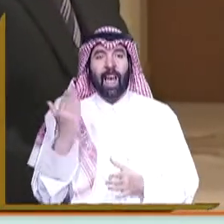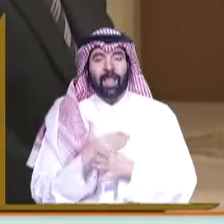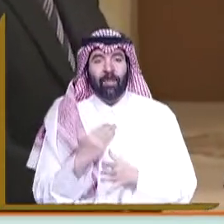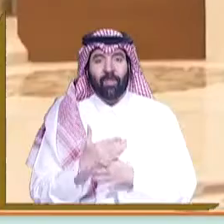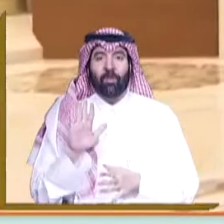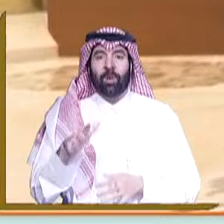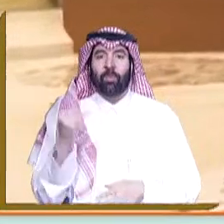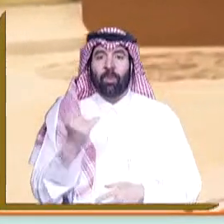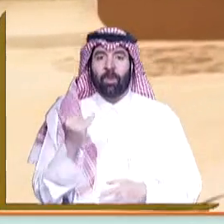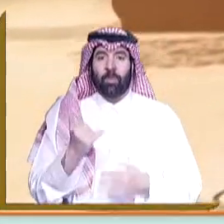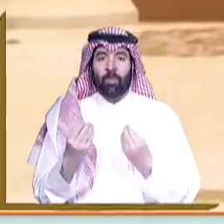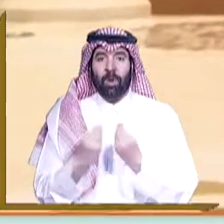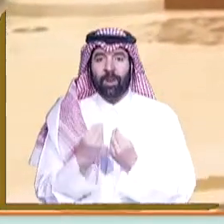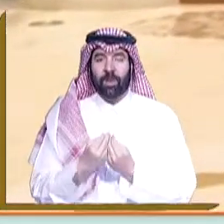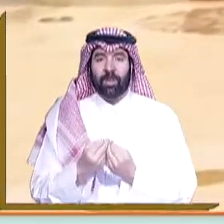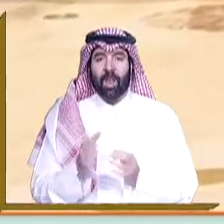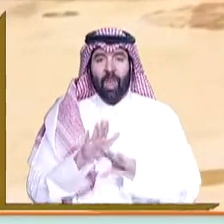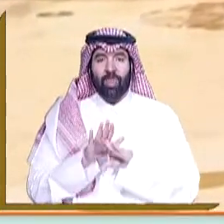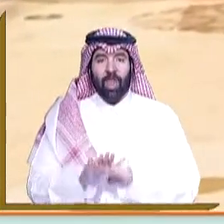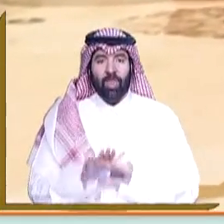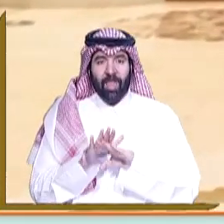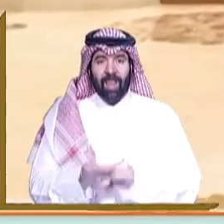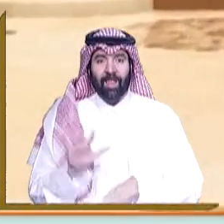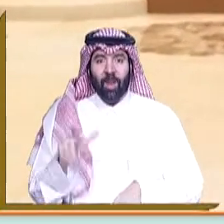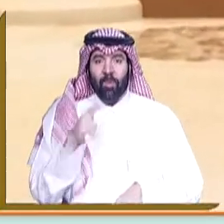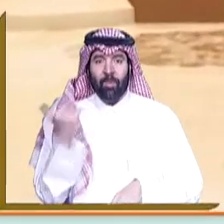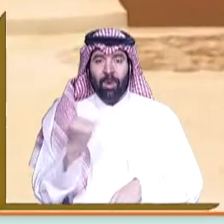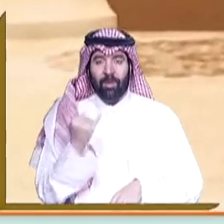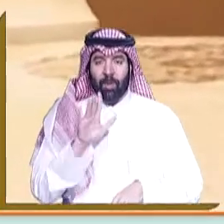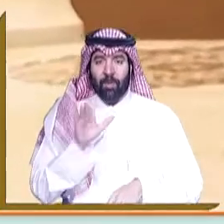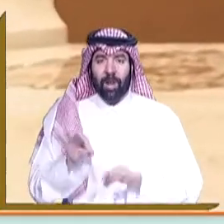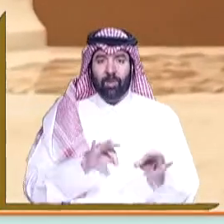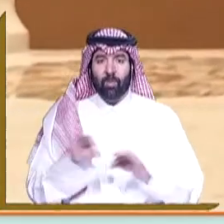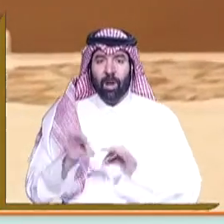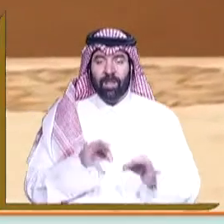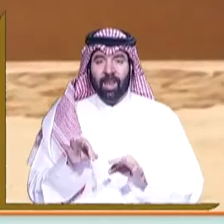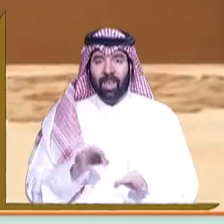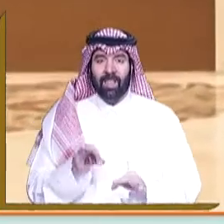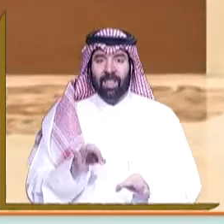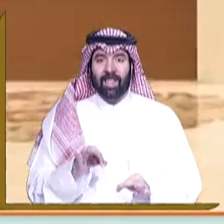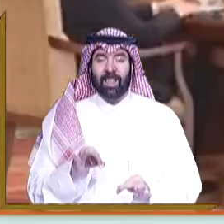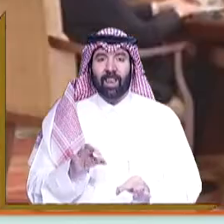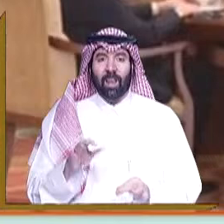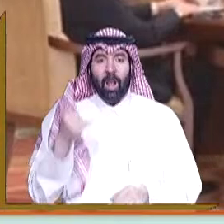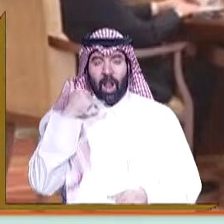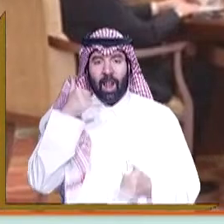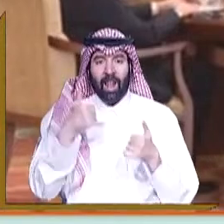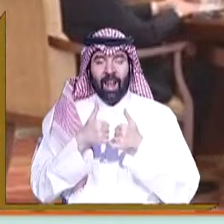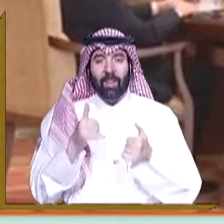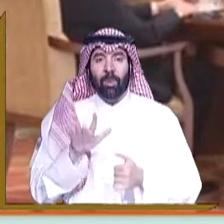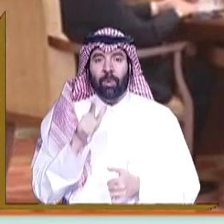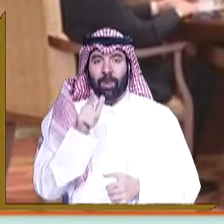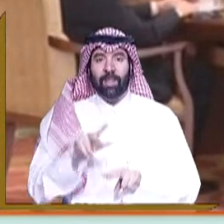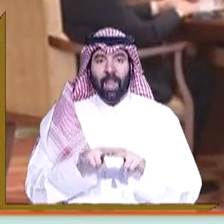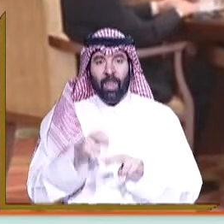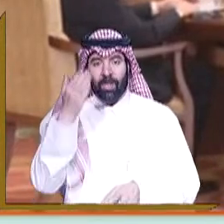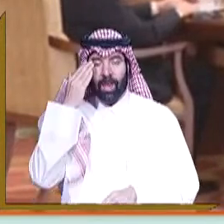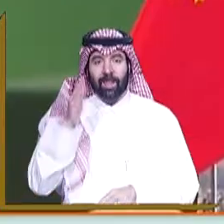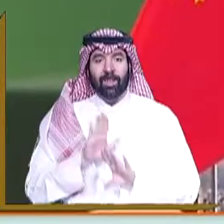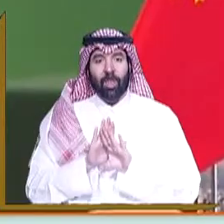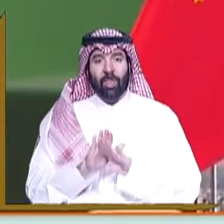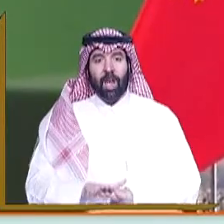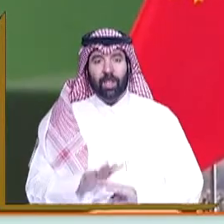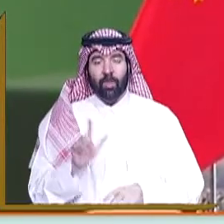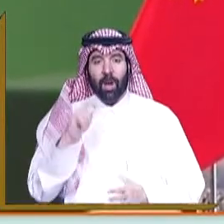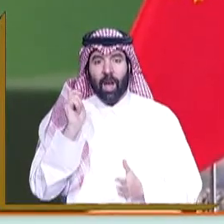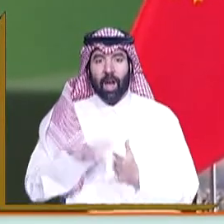هذا الضغط الدبلوماسي السياسي الشعبي على إسرائيل، وكانت نتيجته